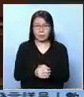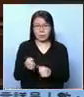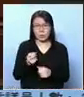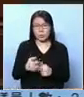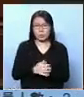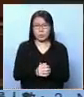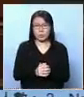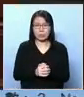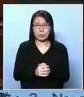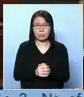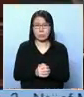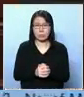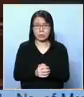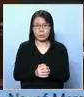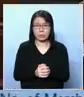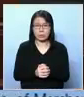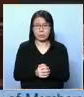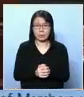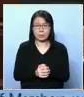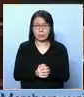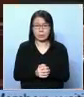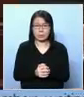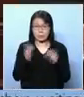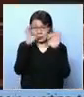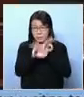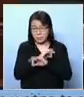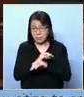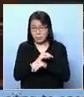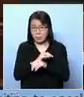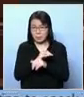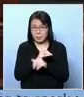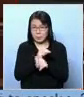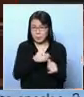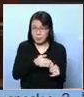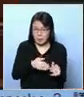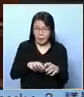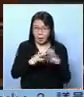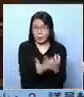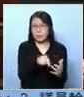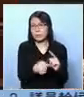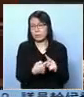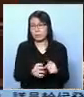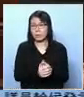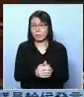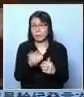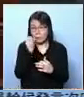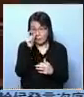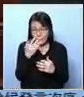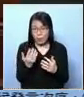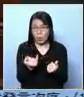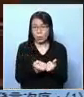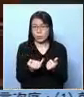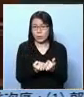样喺度误导群众，尤其是我哋学生。在